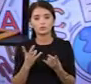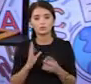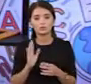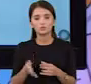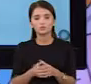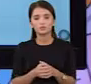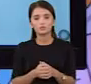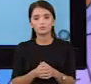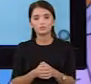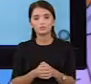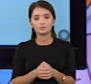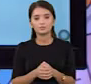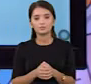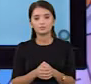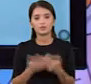kerak.